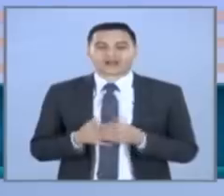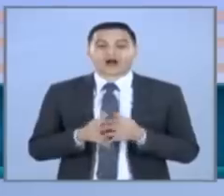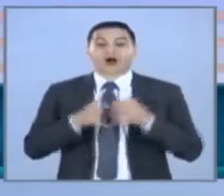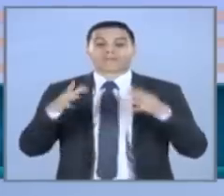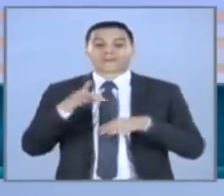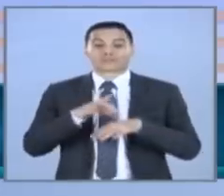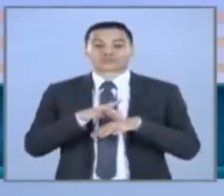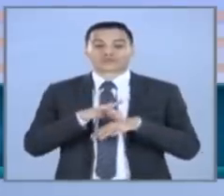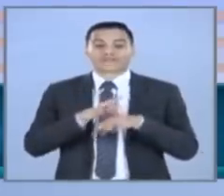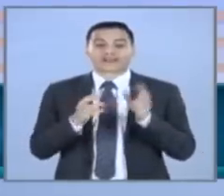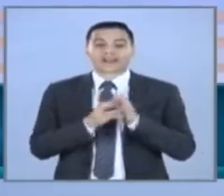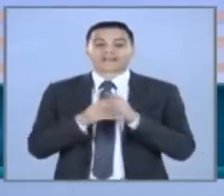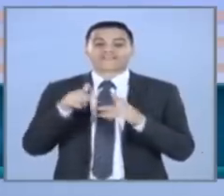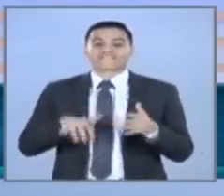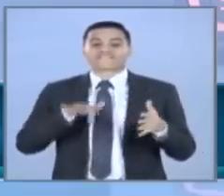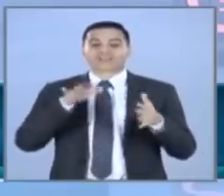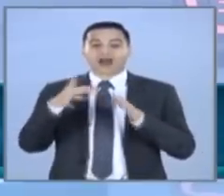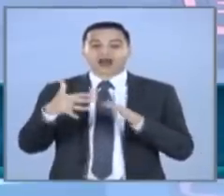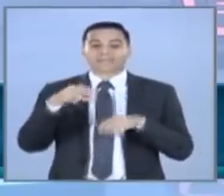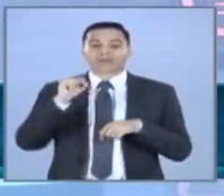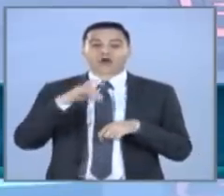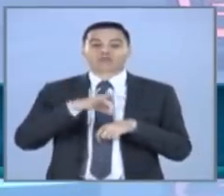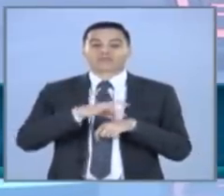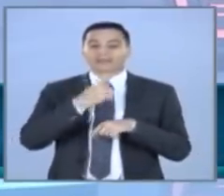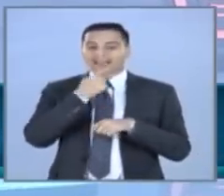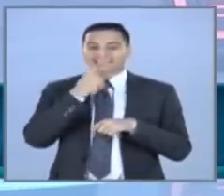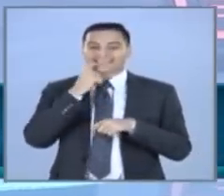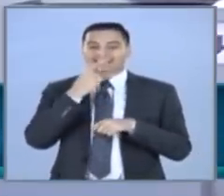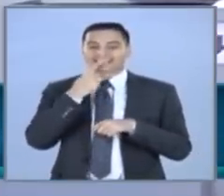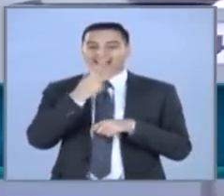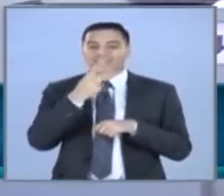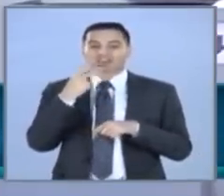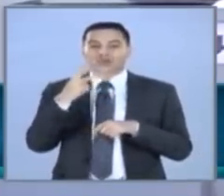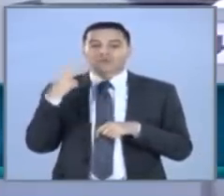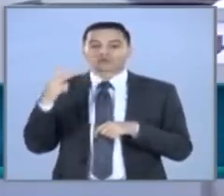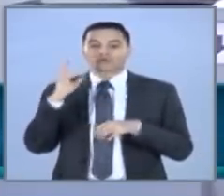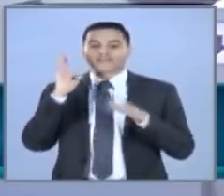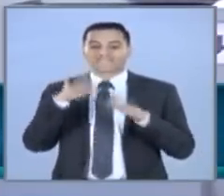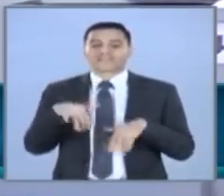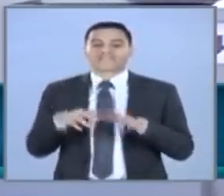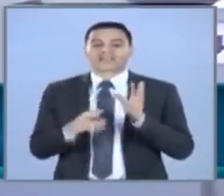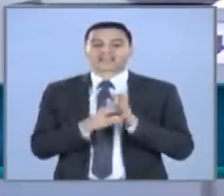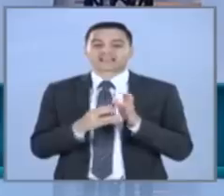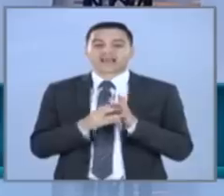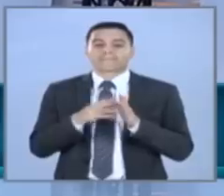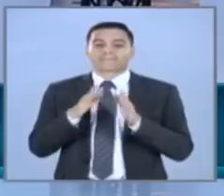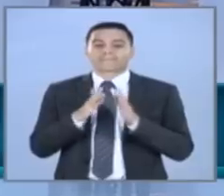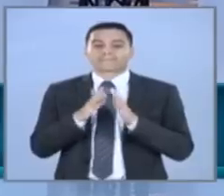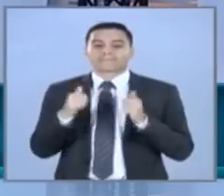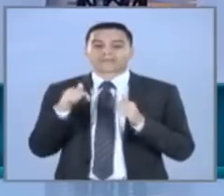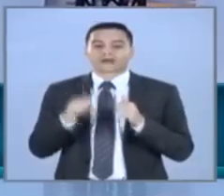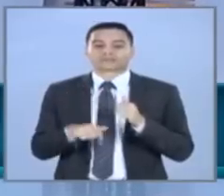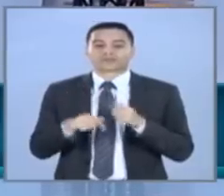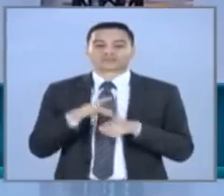أكبر مستشفى جامعي في العالم لطب الأسنان عام 2022 تقع